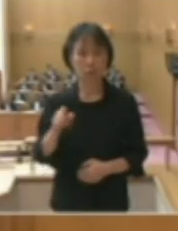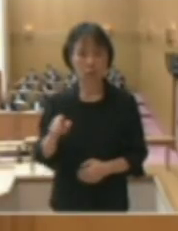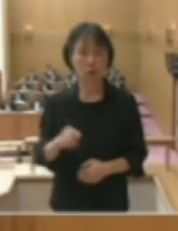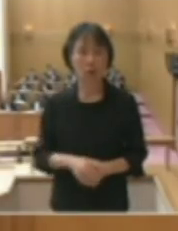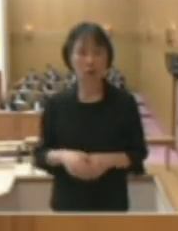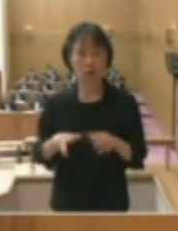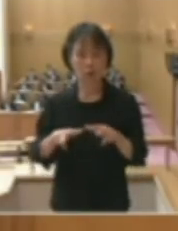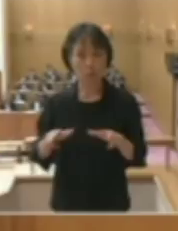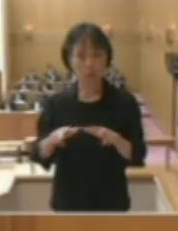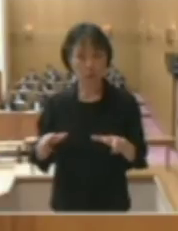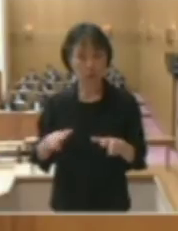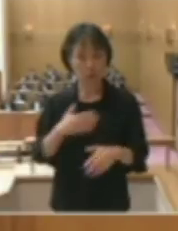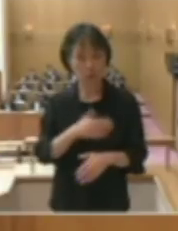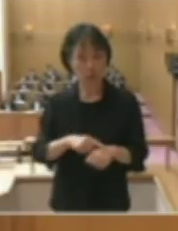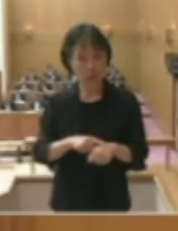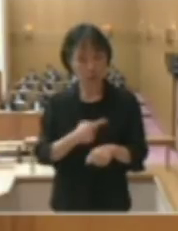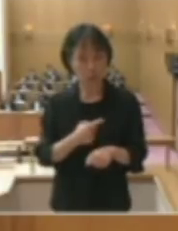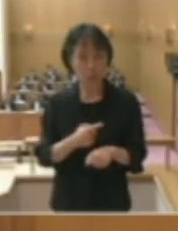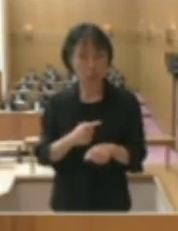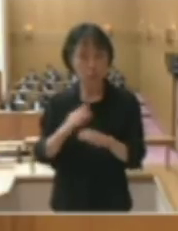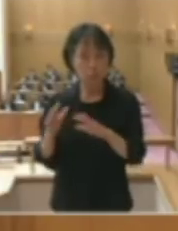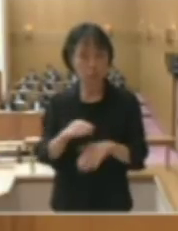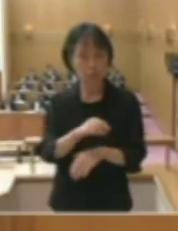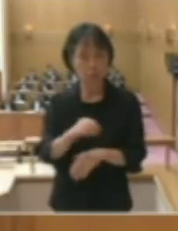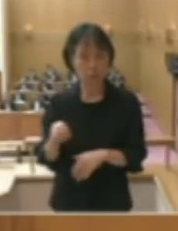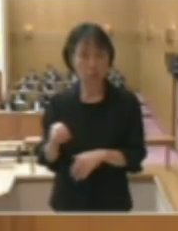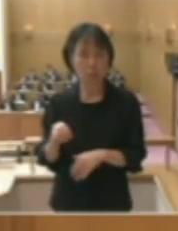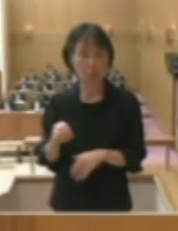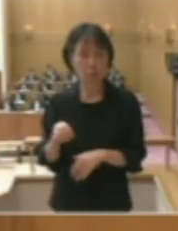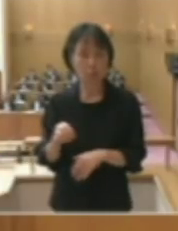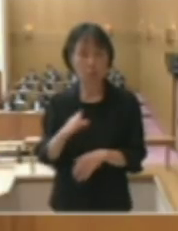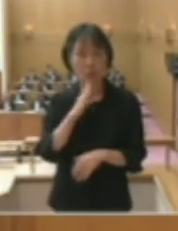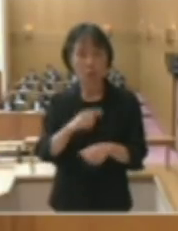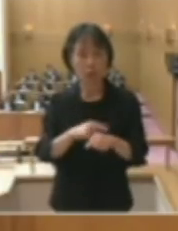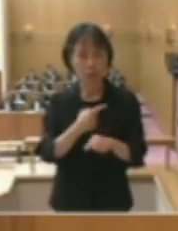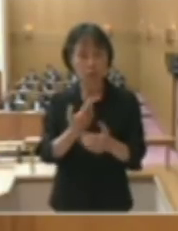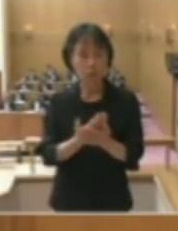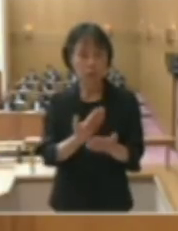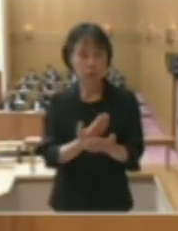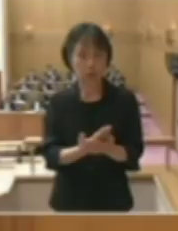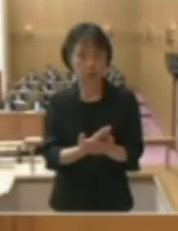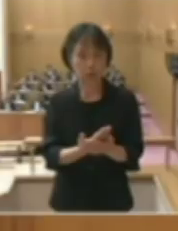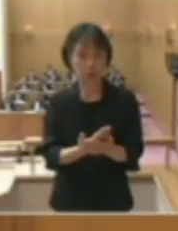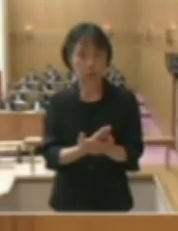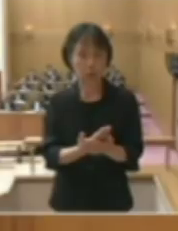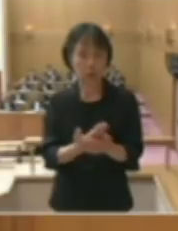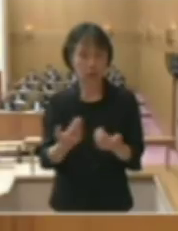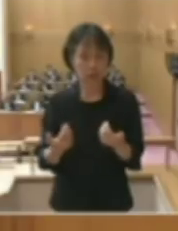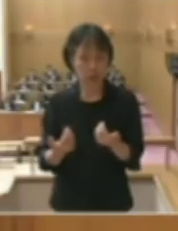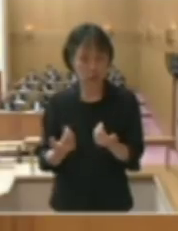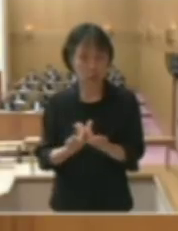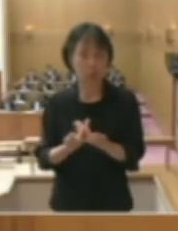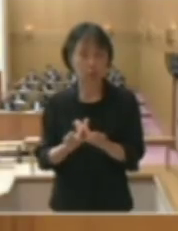政体質風土、すなわち本質追求に抵抗し、